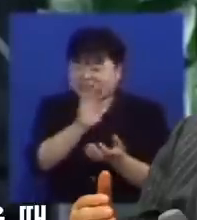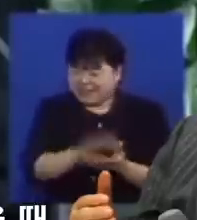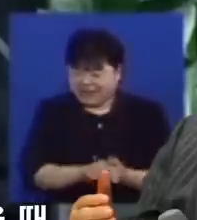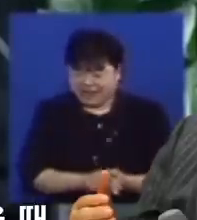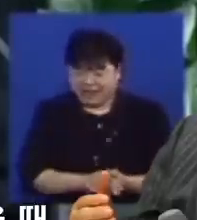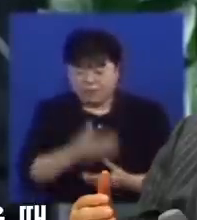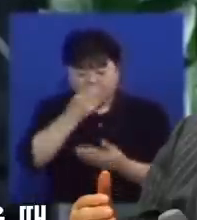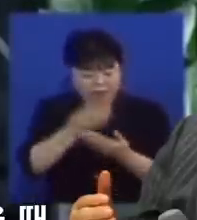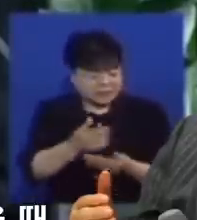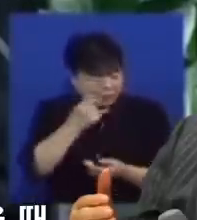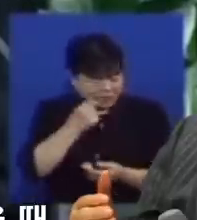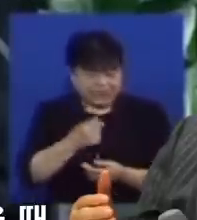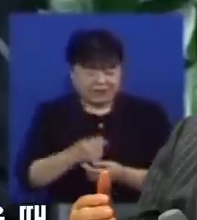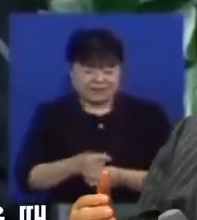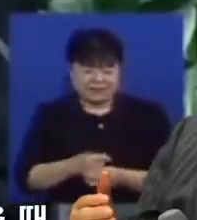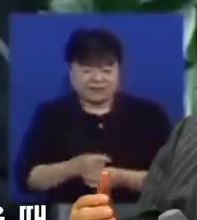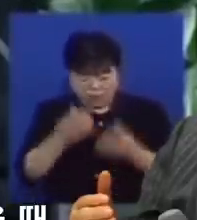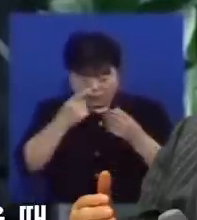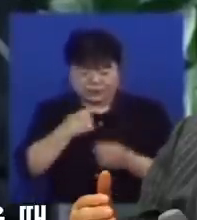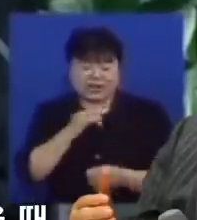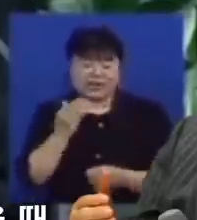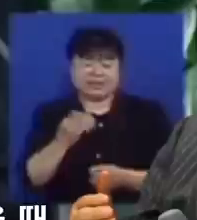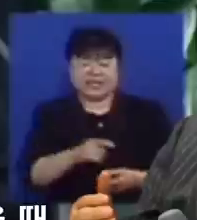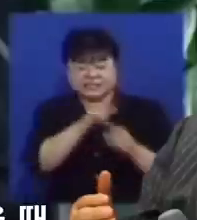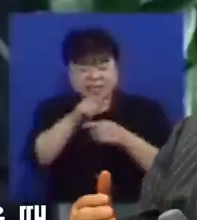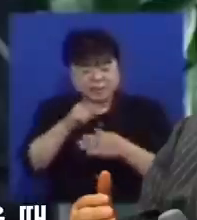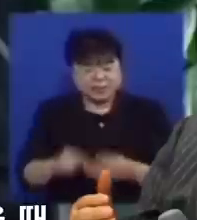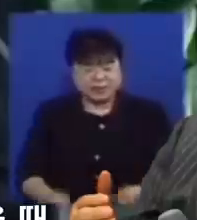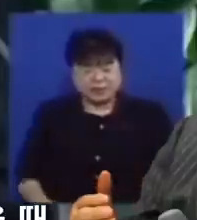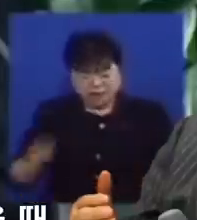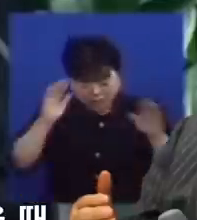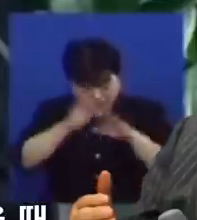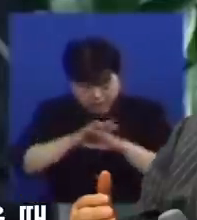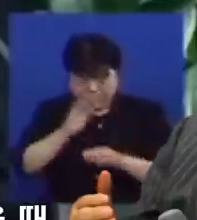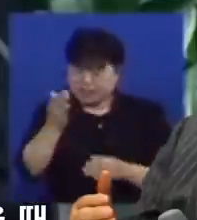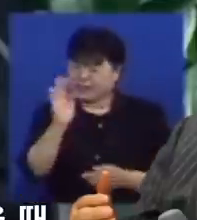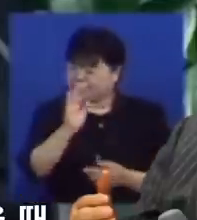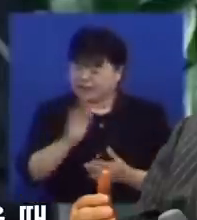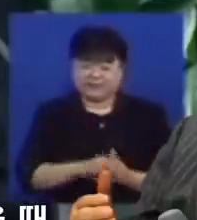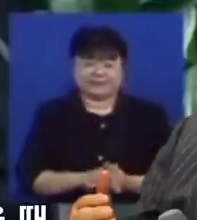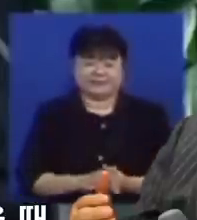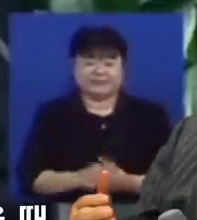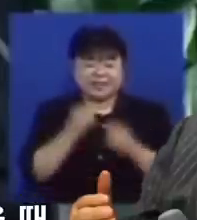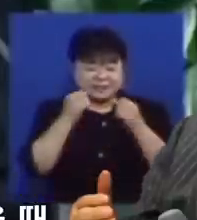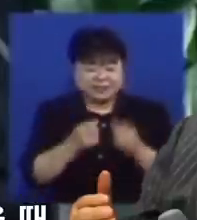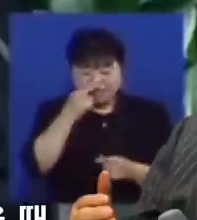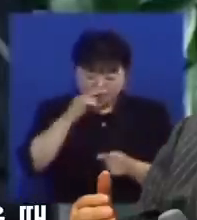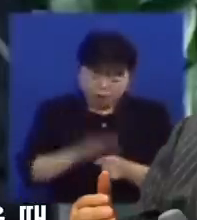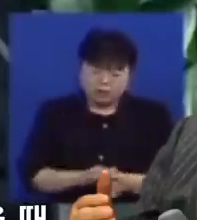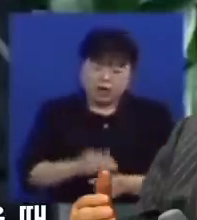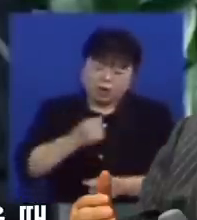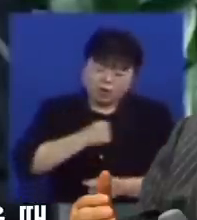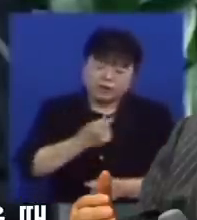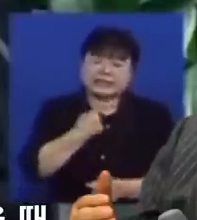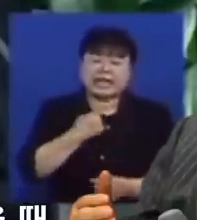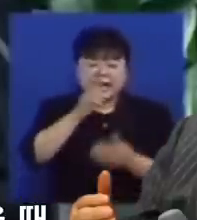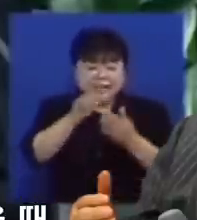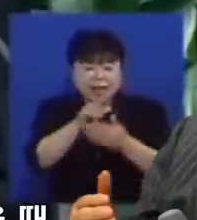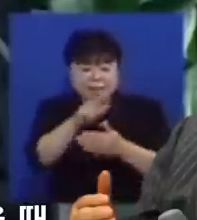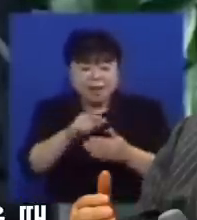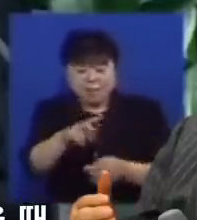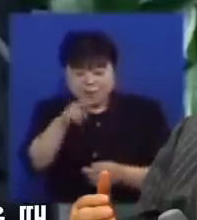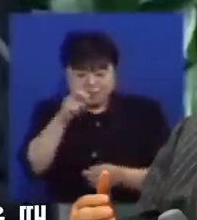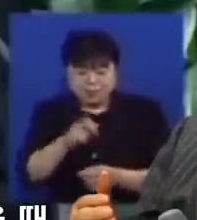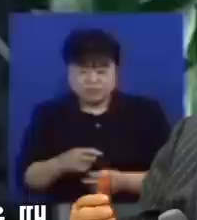자기도 고통스럽고 남도 고통스럽고 삶이 어둡고 캄캄해지는 것입니다. 삶에 억울하고 원통한 일을 당해서 마음이